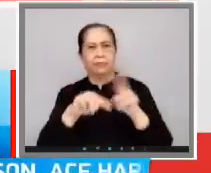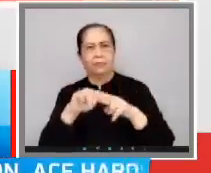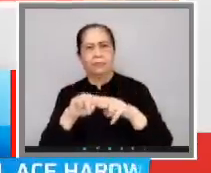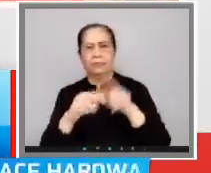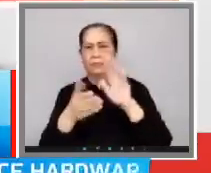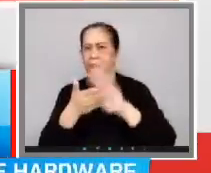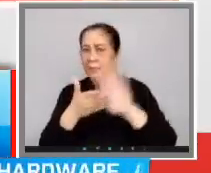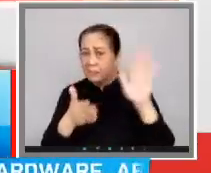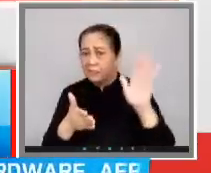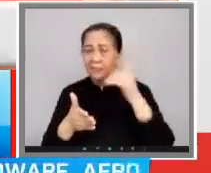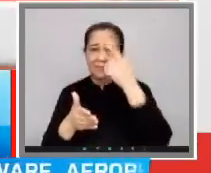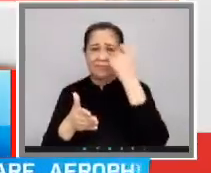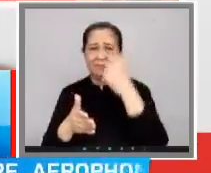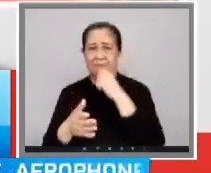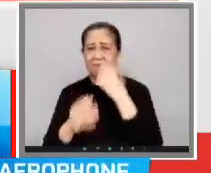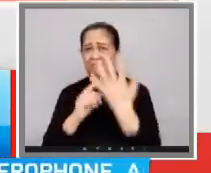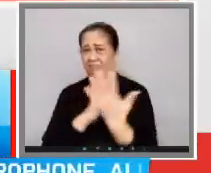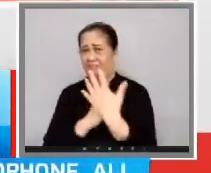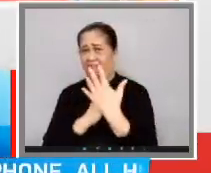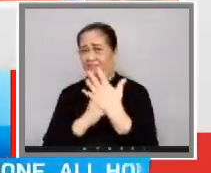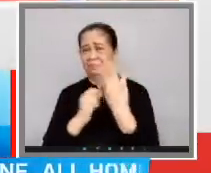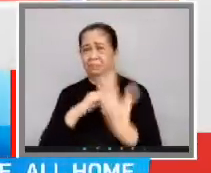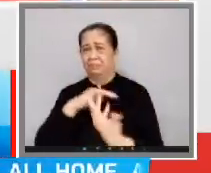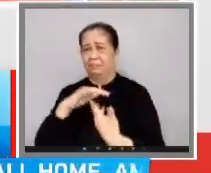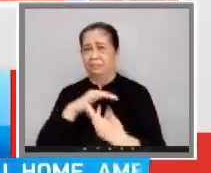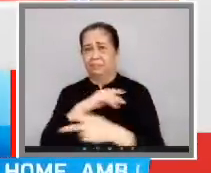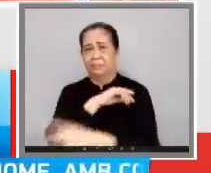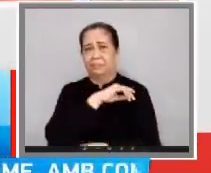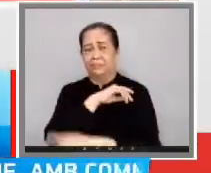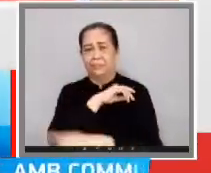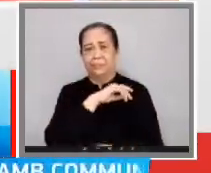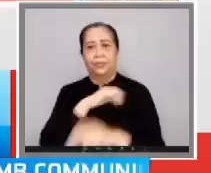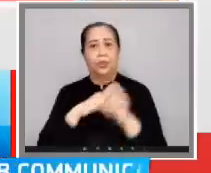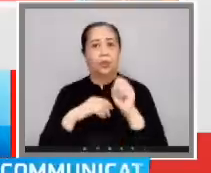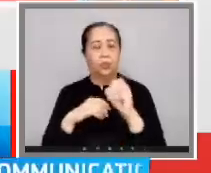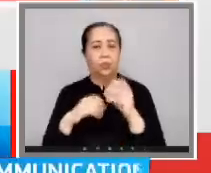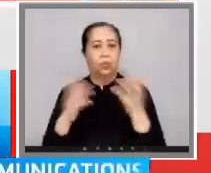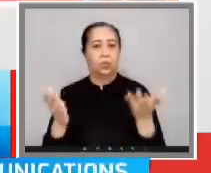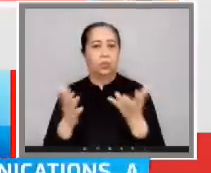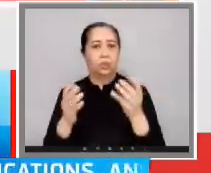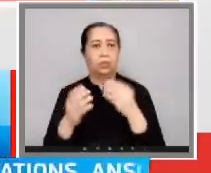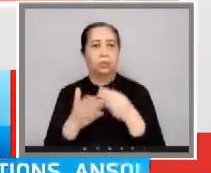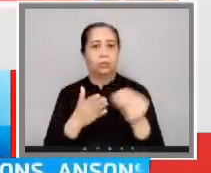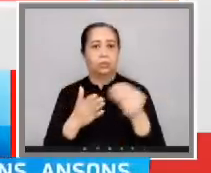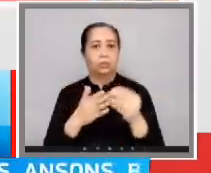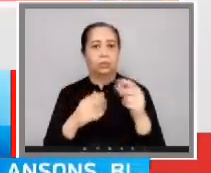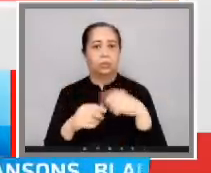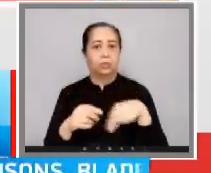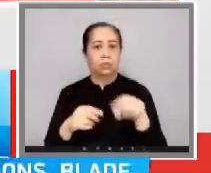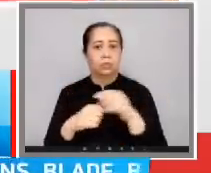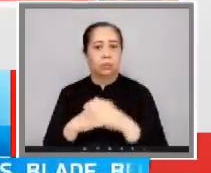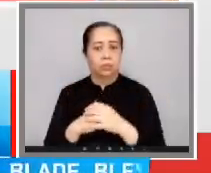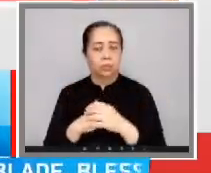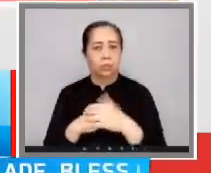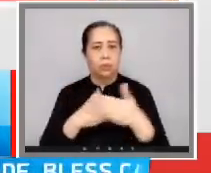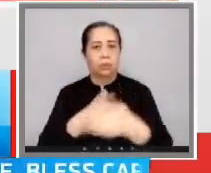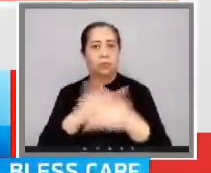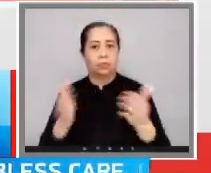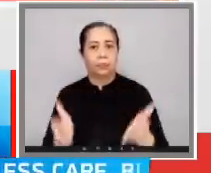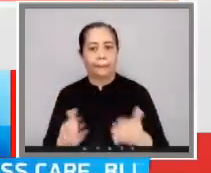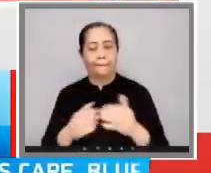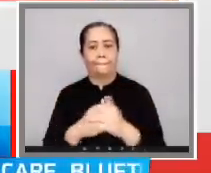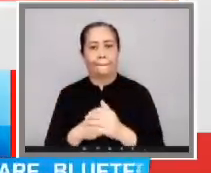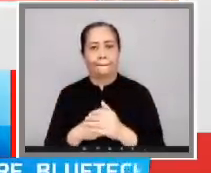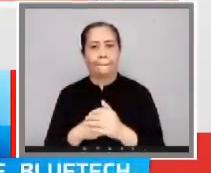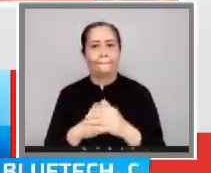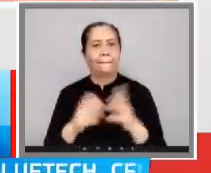kasi hindi rin daw sila mabibilan sa probinsya. So far dito, Rati, ang mga namibili dito is pang maramihan mga kahon-kahon dito. Pero